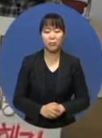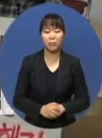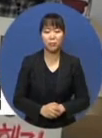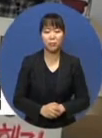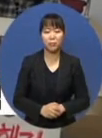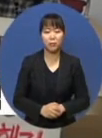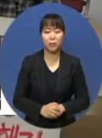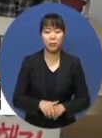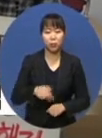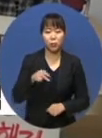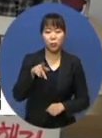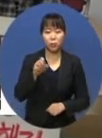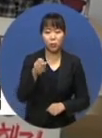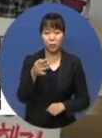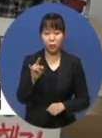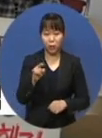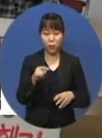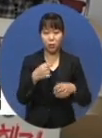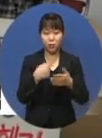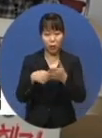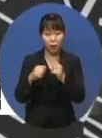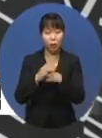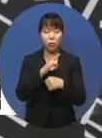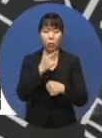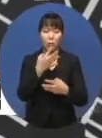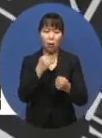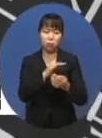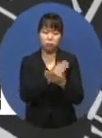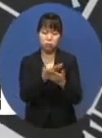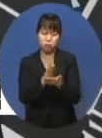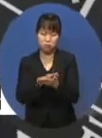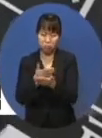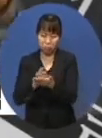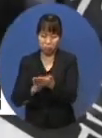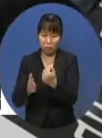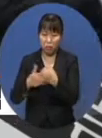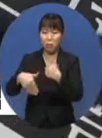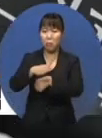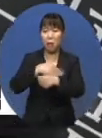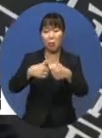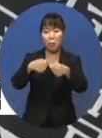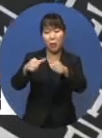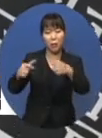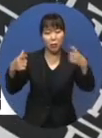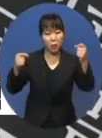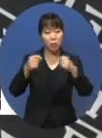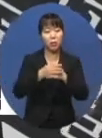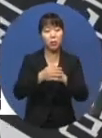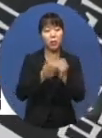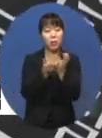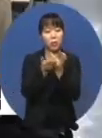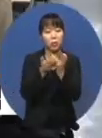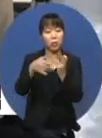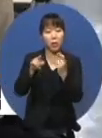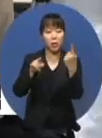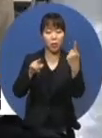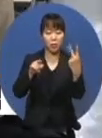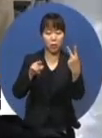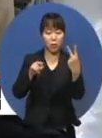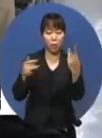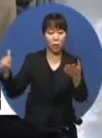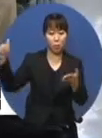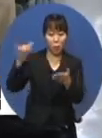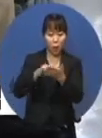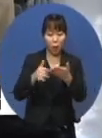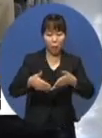조정래 소설가 는 과잉 개발로 제조에 생태와 경관이 훼손되는 가운데 제주 j 공황 건설은